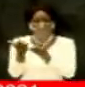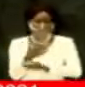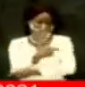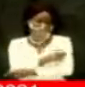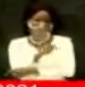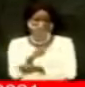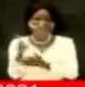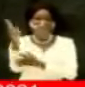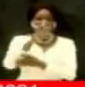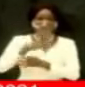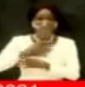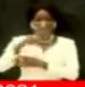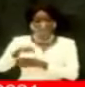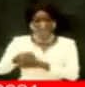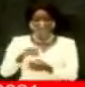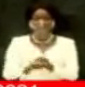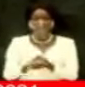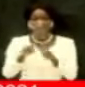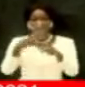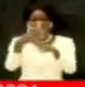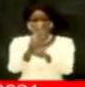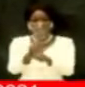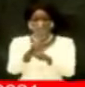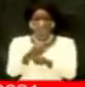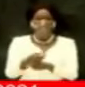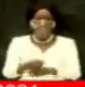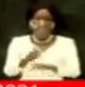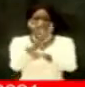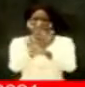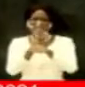ndi kuchokela kubunge lija la Human Rights Defenders